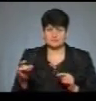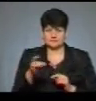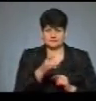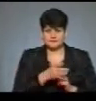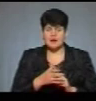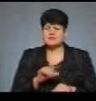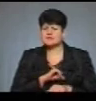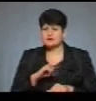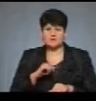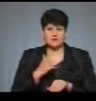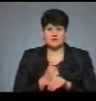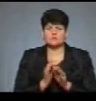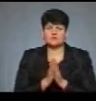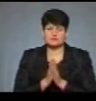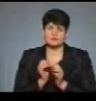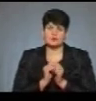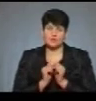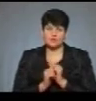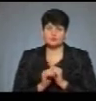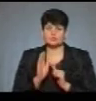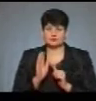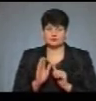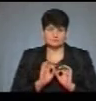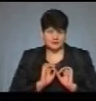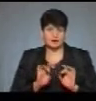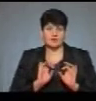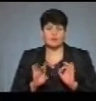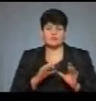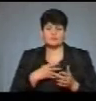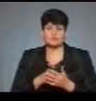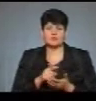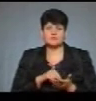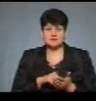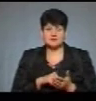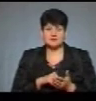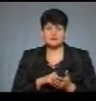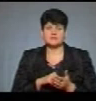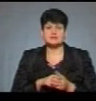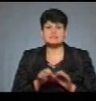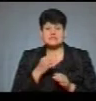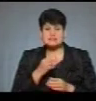Але саме головне, просив би кожного ставати амбасадором свого міста. Закохуватись, сказати, що